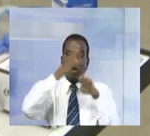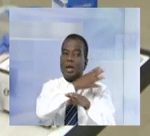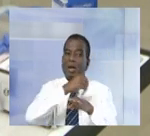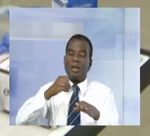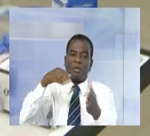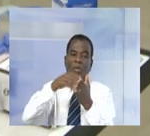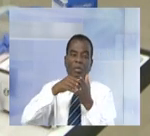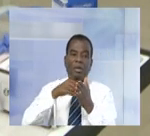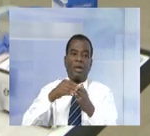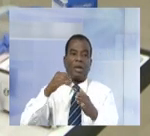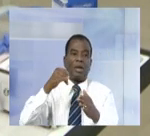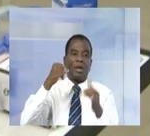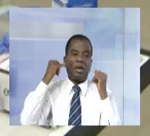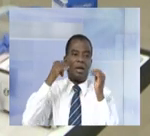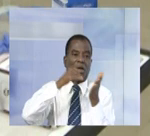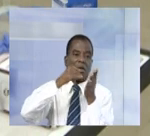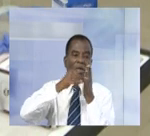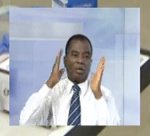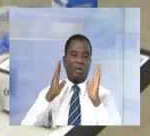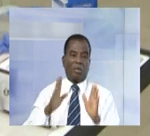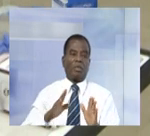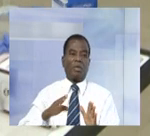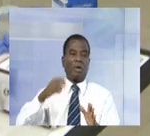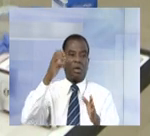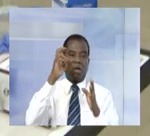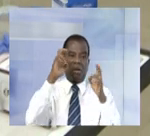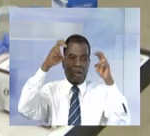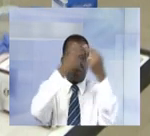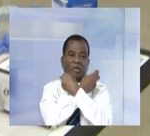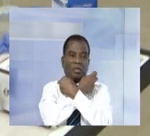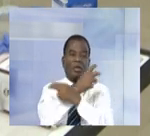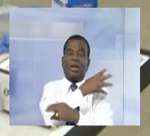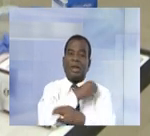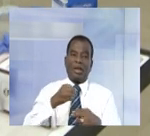des médecins et infirmiers égyptiens qui sont aussi arrivés et